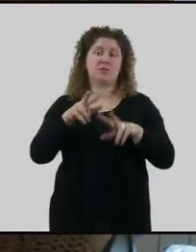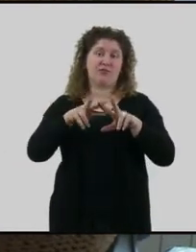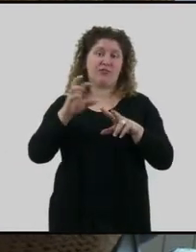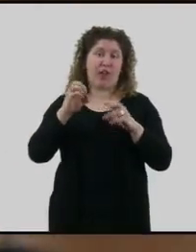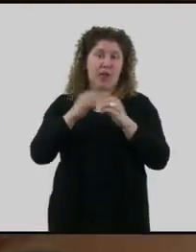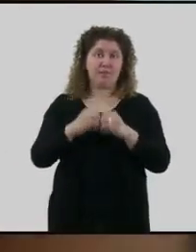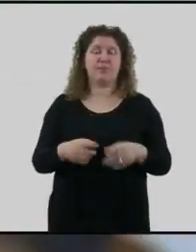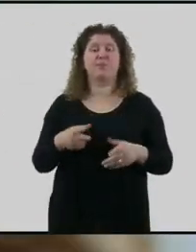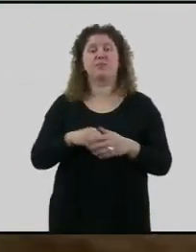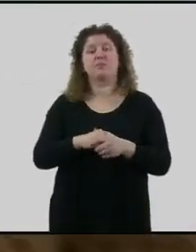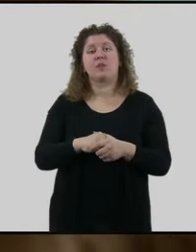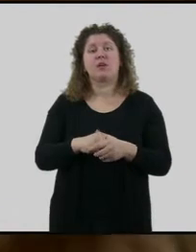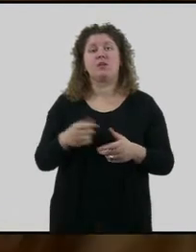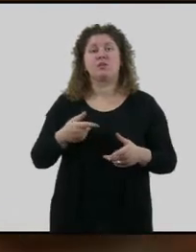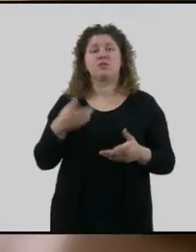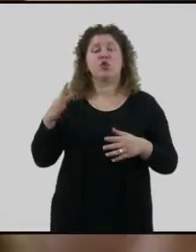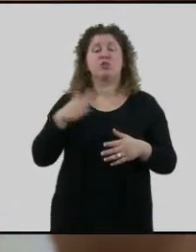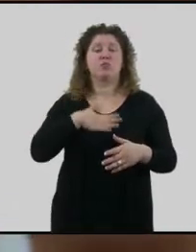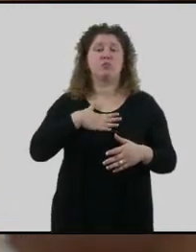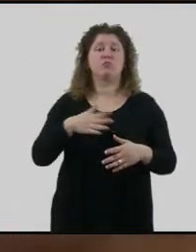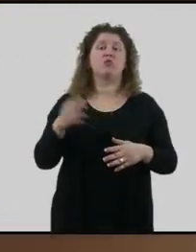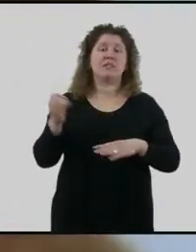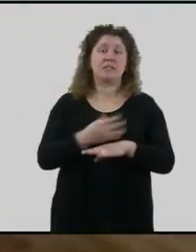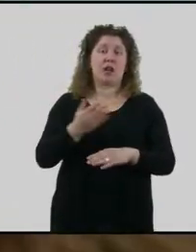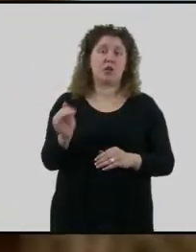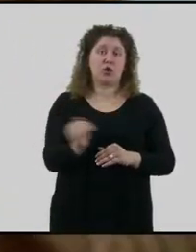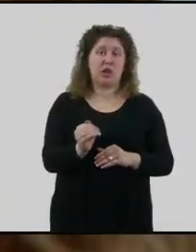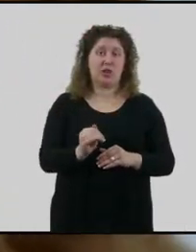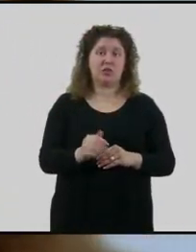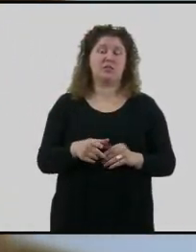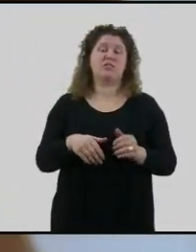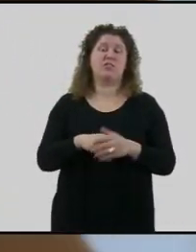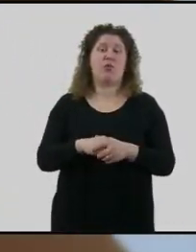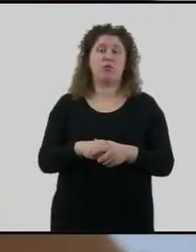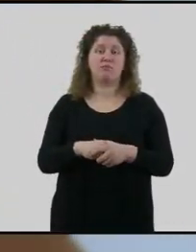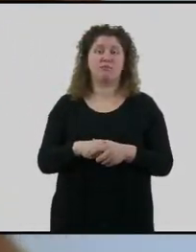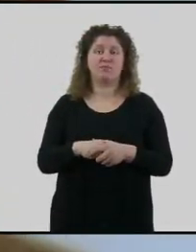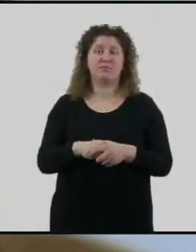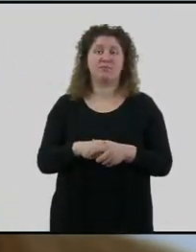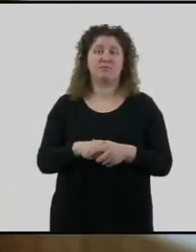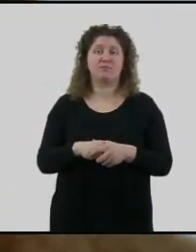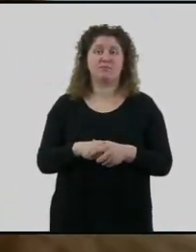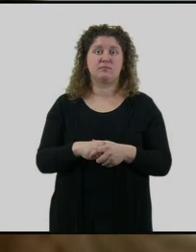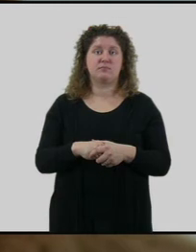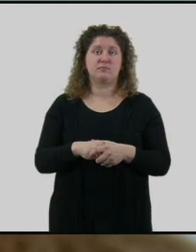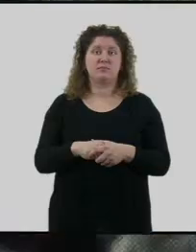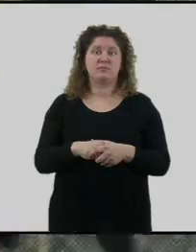prava djece na siguran dom, te sretno i mirno djetinjstvo i obrazovanje.